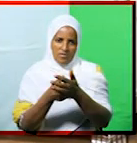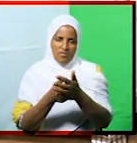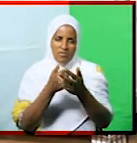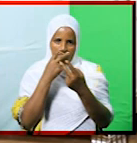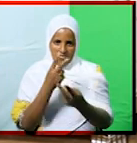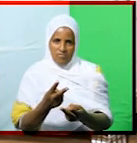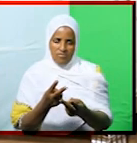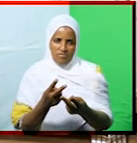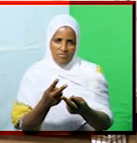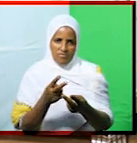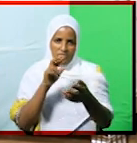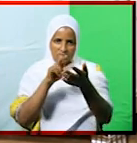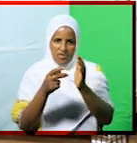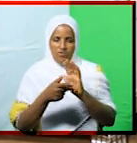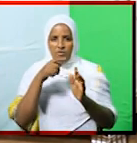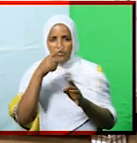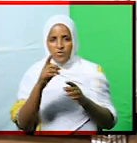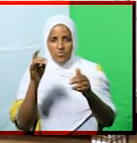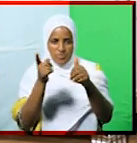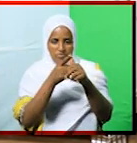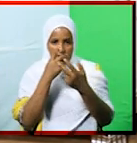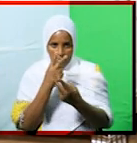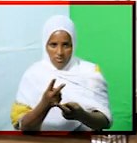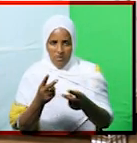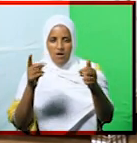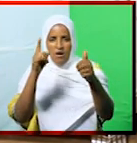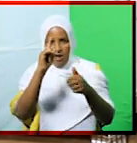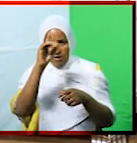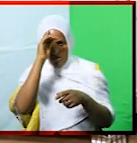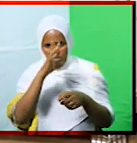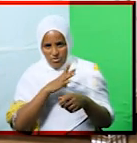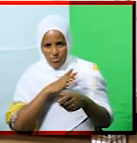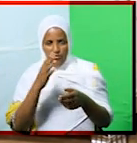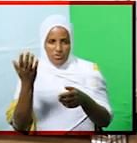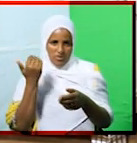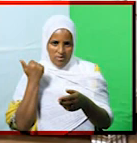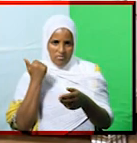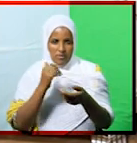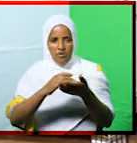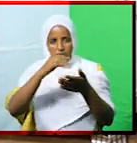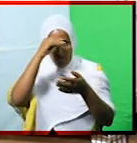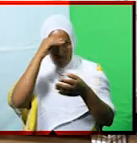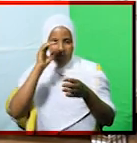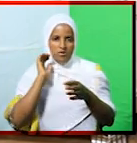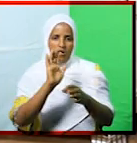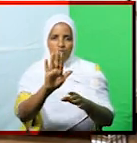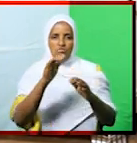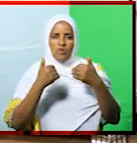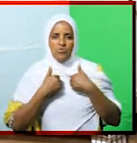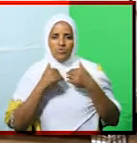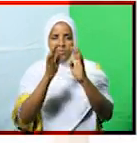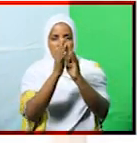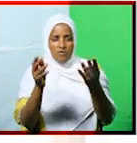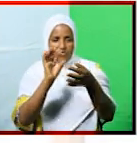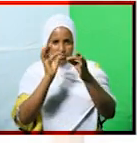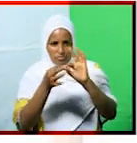ክርስቲያን የወጡባቸው እንዲሁም ደግሞ አለን የሚሉትም አንዳንዶቹ እየተንገዳገዱ የሚገኙባቸው። ከነዚህ አሁን